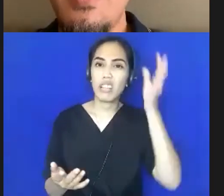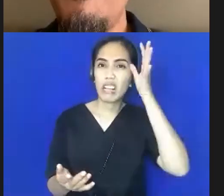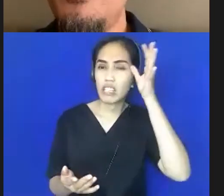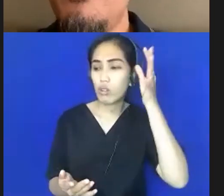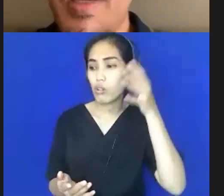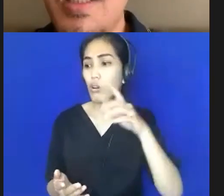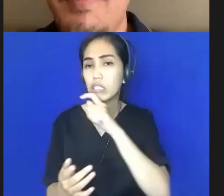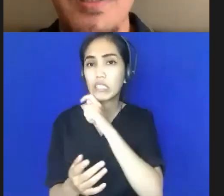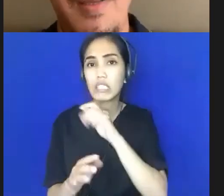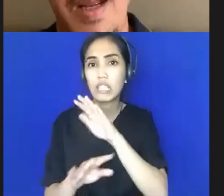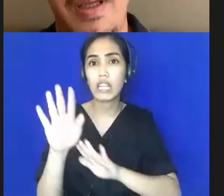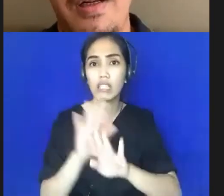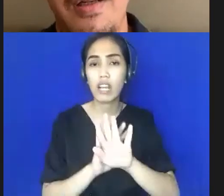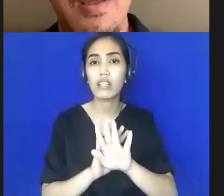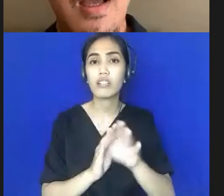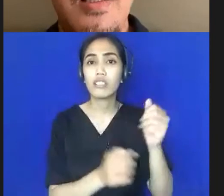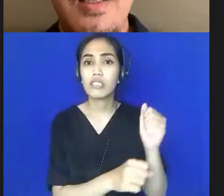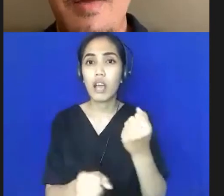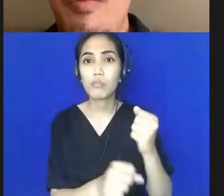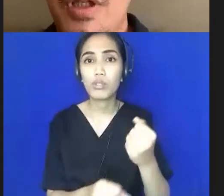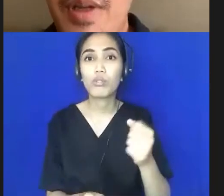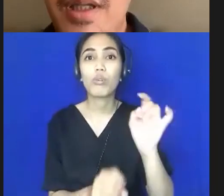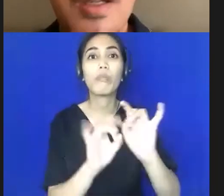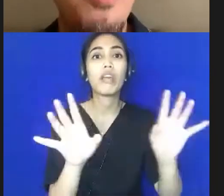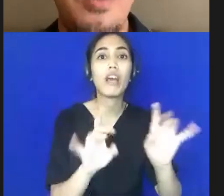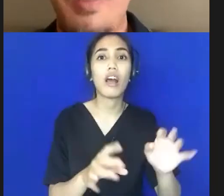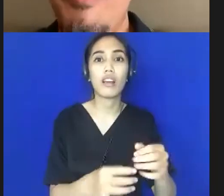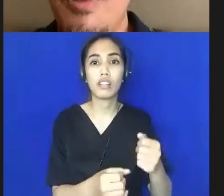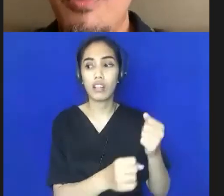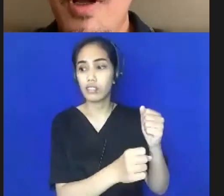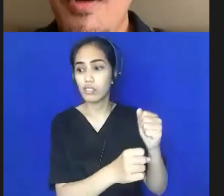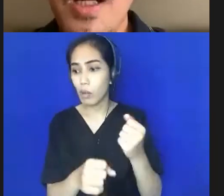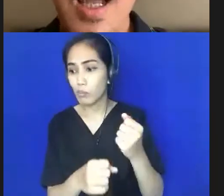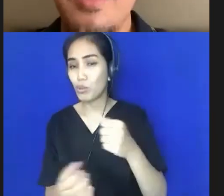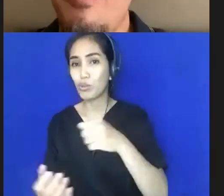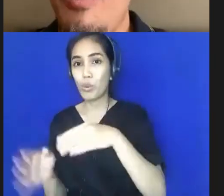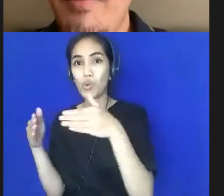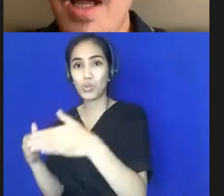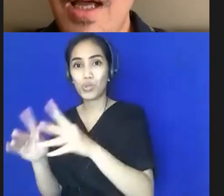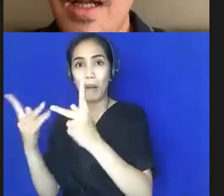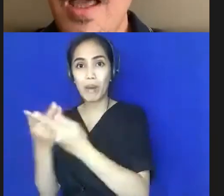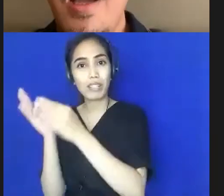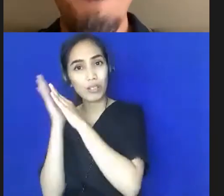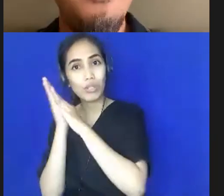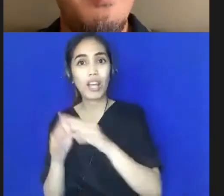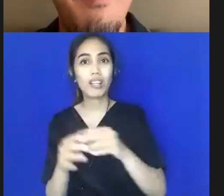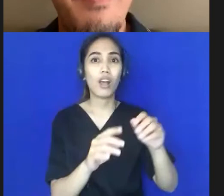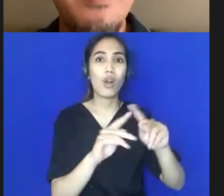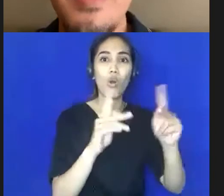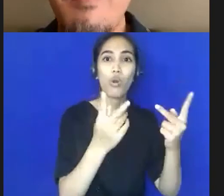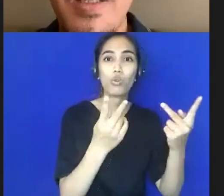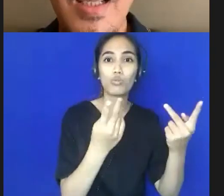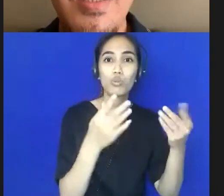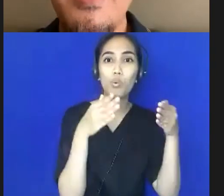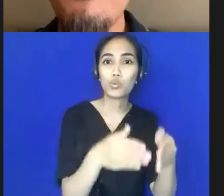ternyata sapu itu berbeda pada setiap kamar. Ada sapu buat kamar tidur, ada sapu buat ruang keluarga, ada sapu ruang makan. Ada banyak